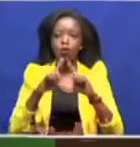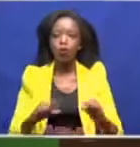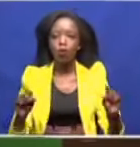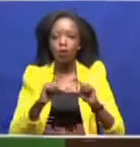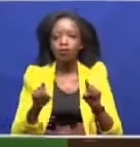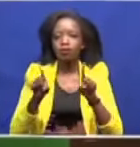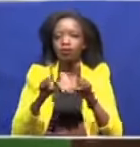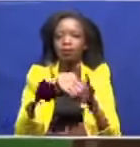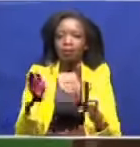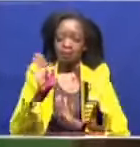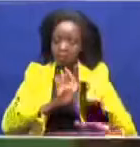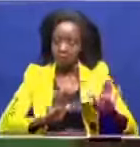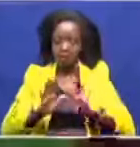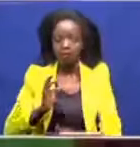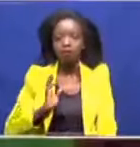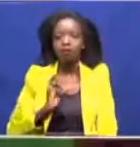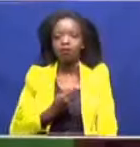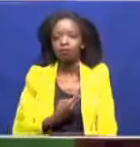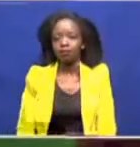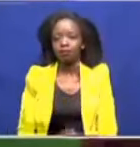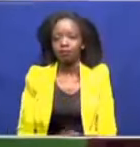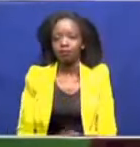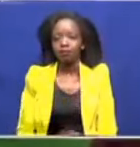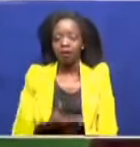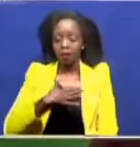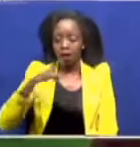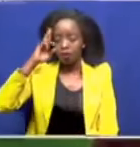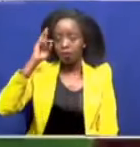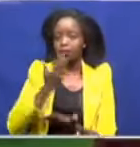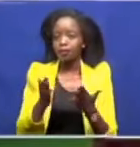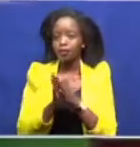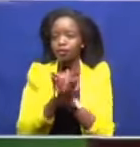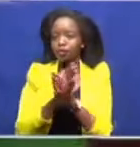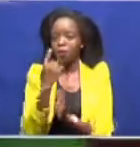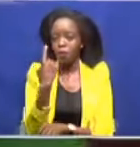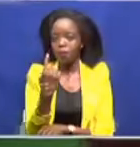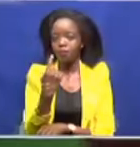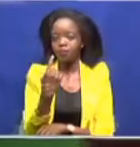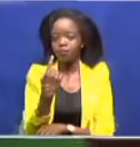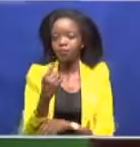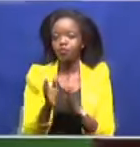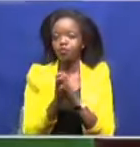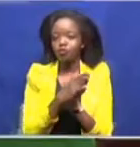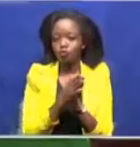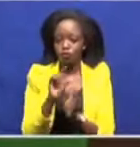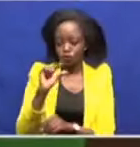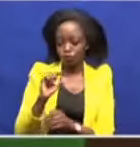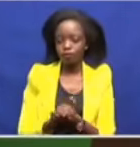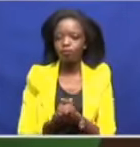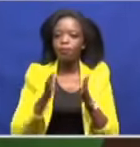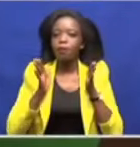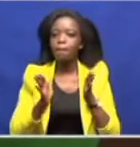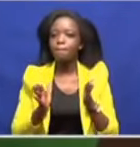na matendo yetu. Nimekumbuka hadithi ambayo ilitolewa na